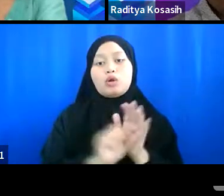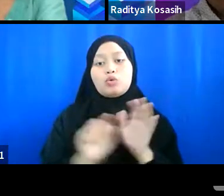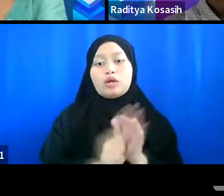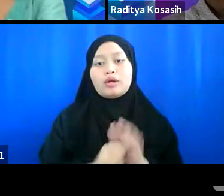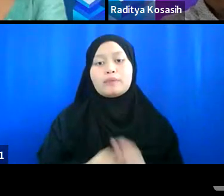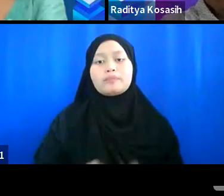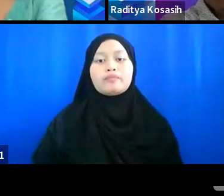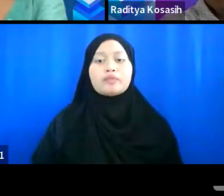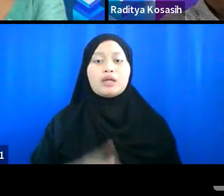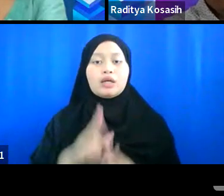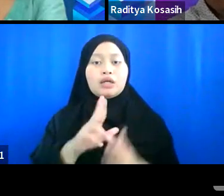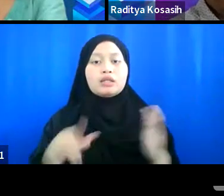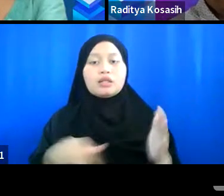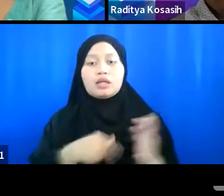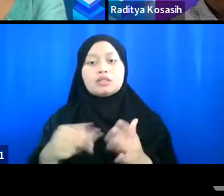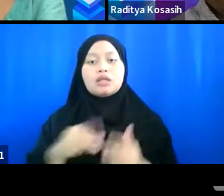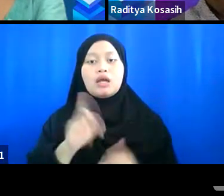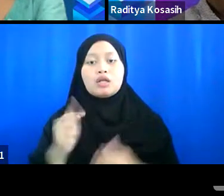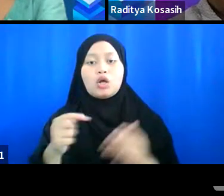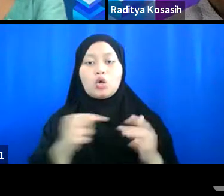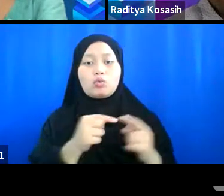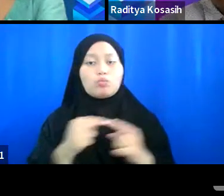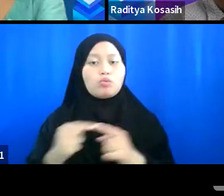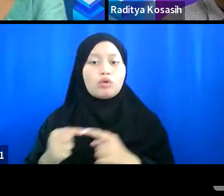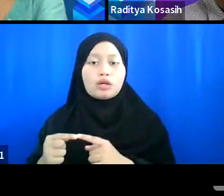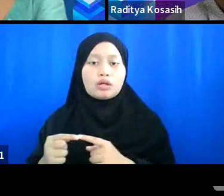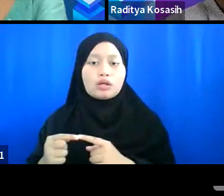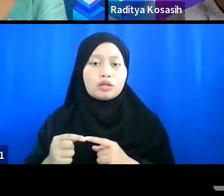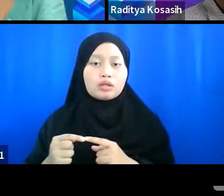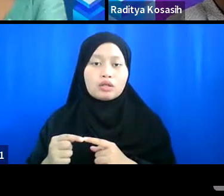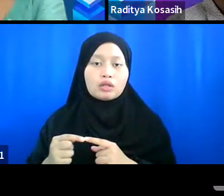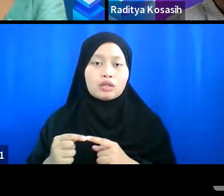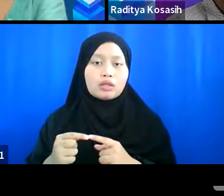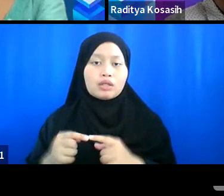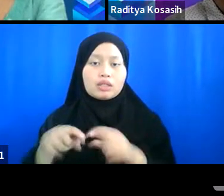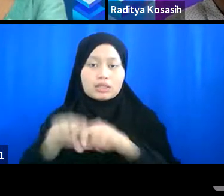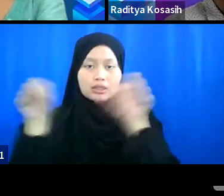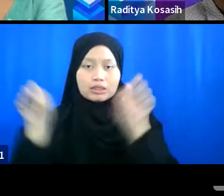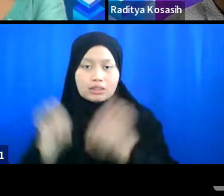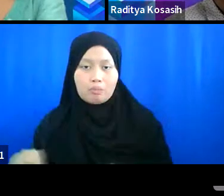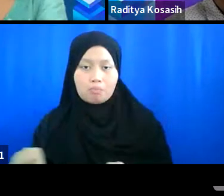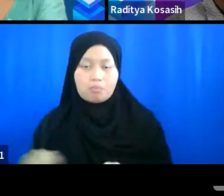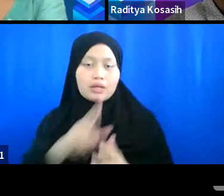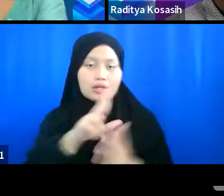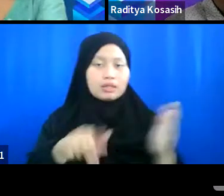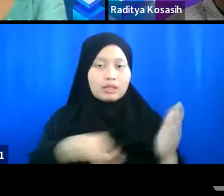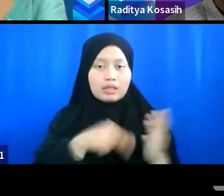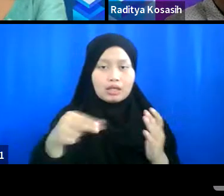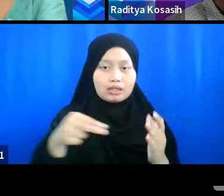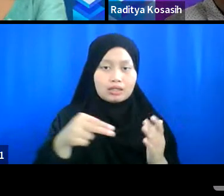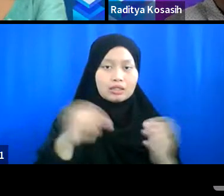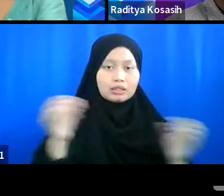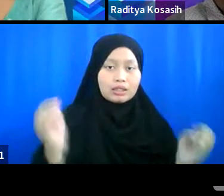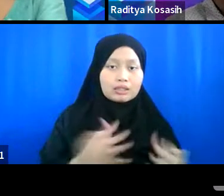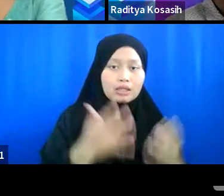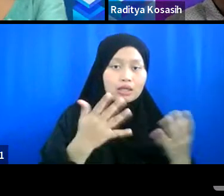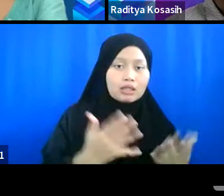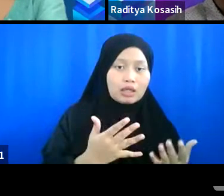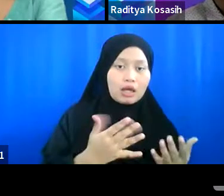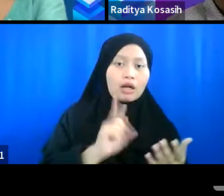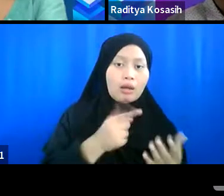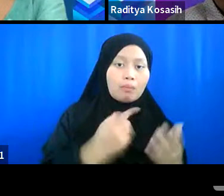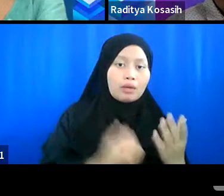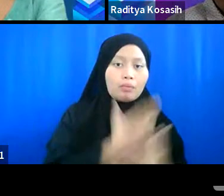satu juga channel Lagi Dewa kertas membangun itu sistemnya dengan titrasi akan terjadi perkembangan